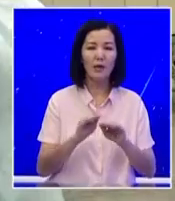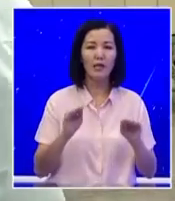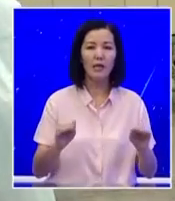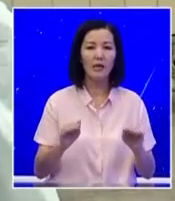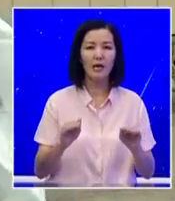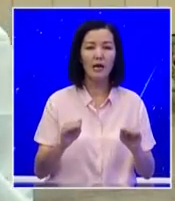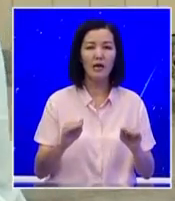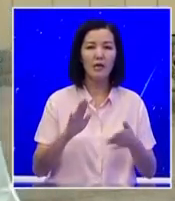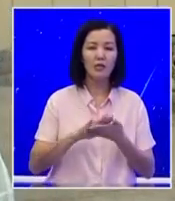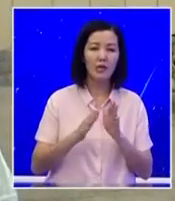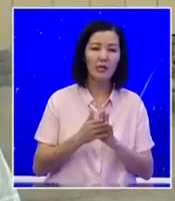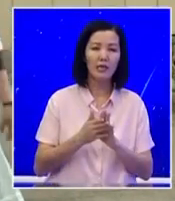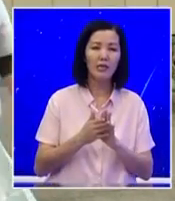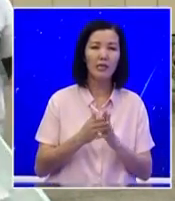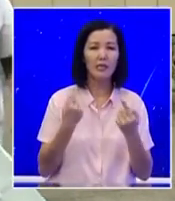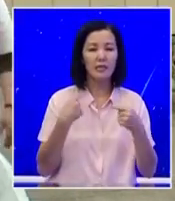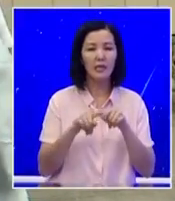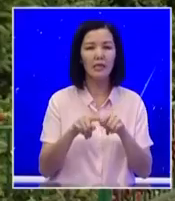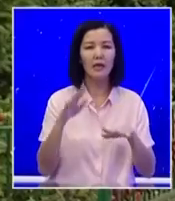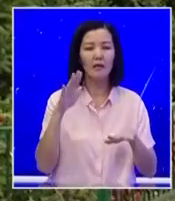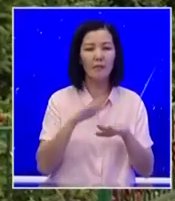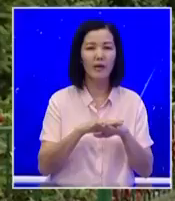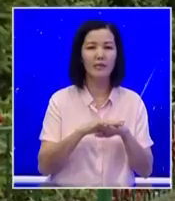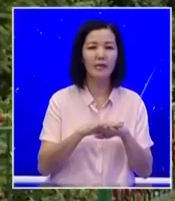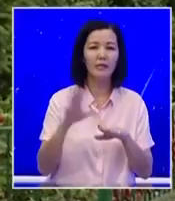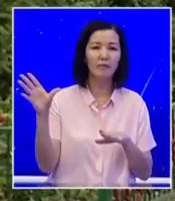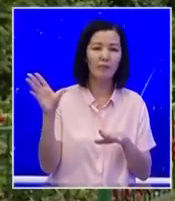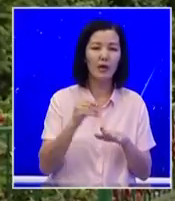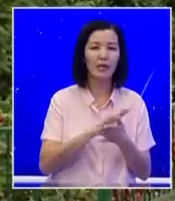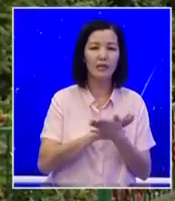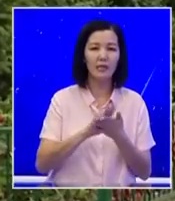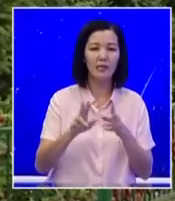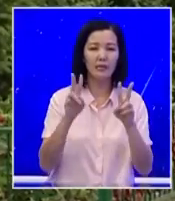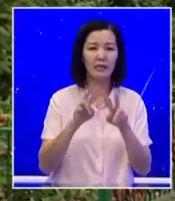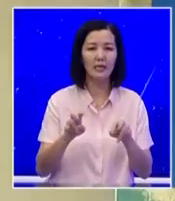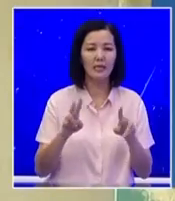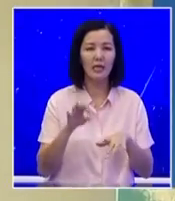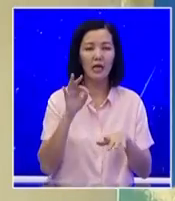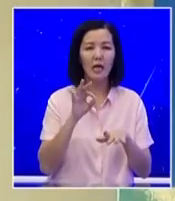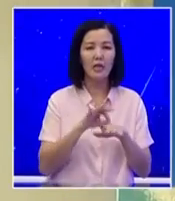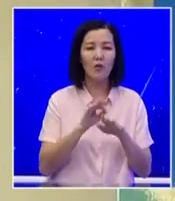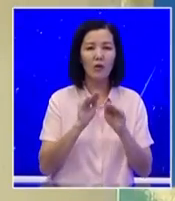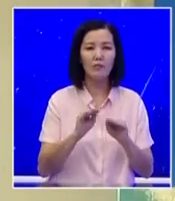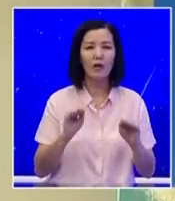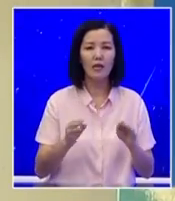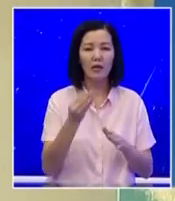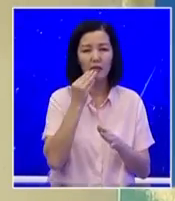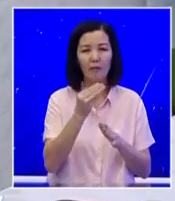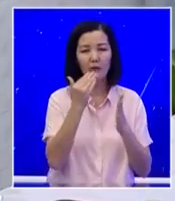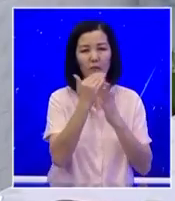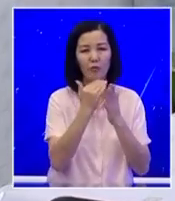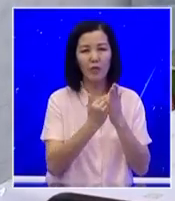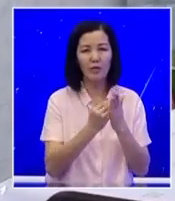тәрбиеленушілерге жасалып жатқан жағдайды, материалдық техникалық базасын, санитарлық тазалықты тексерді. Науқас балалардың